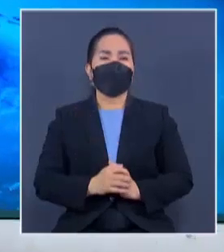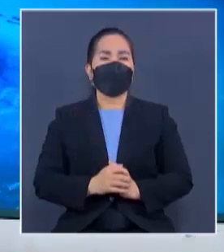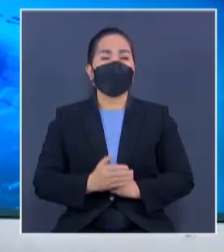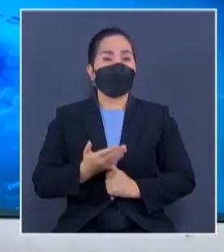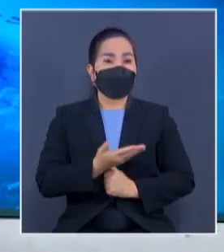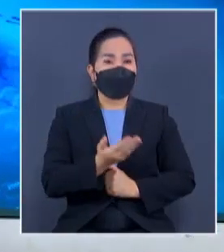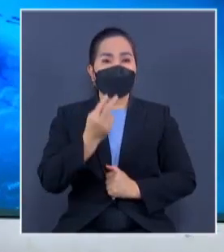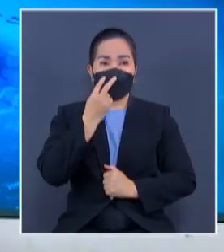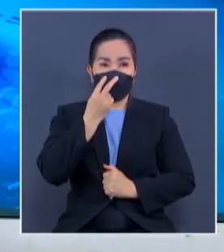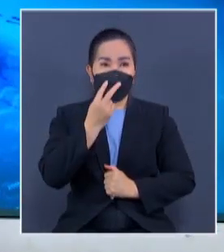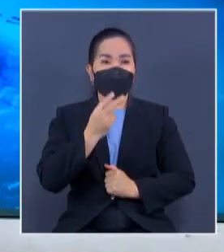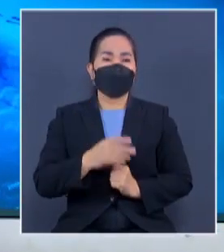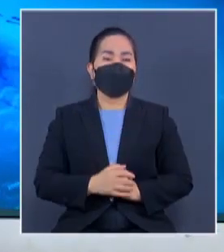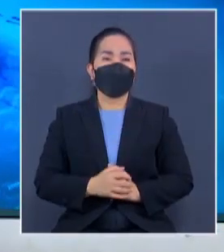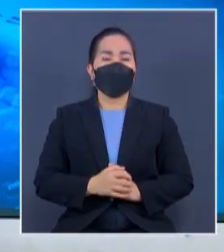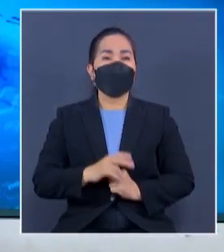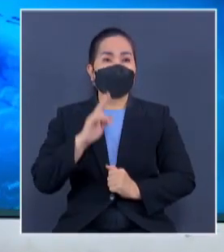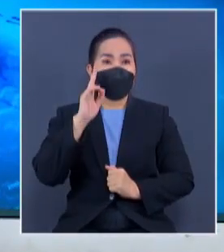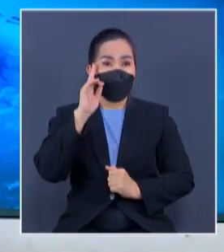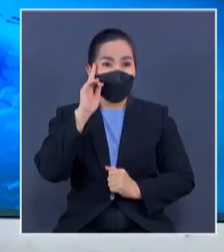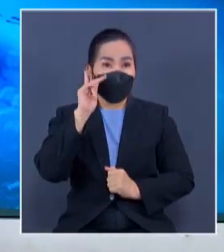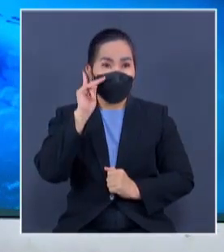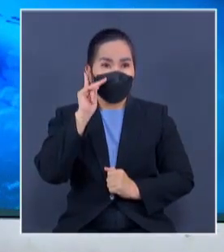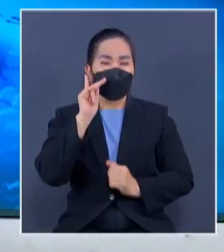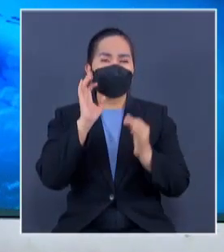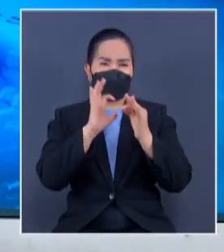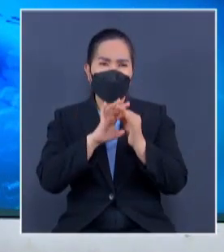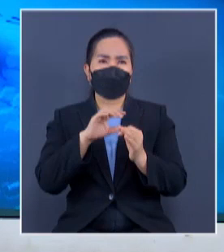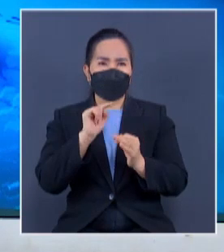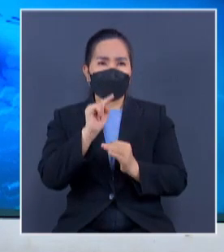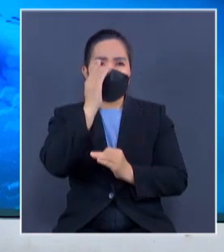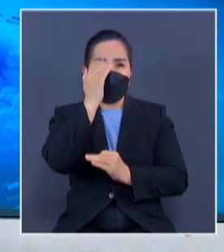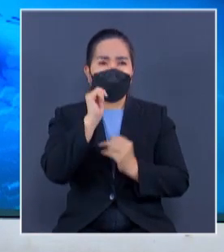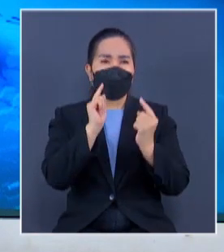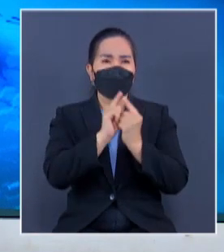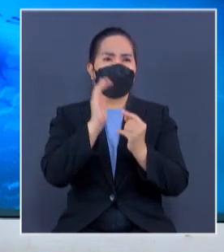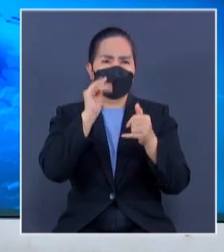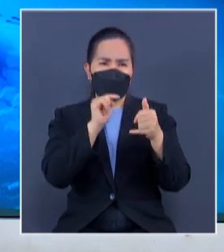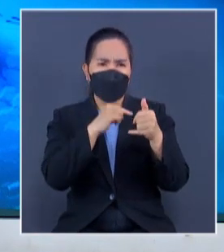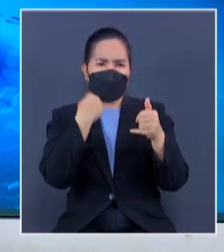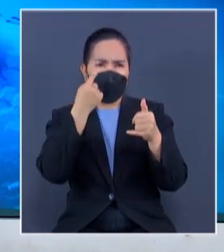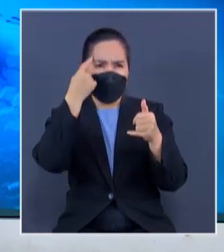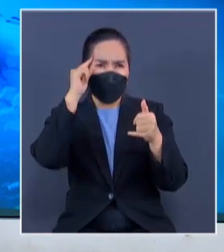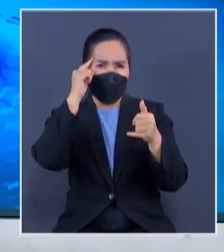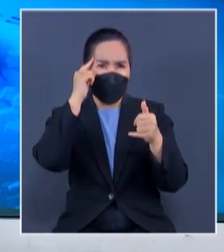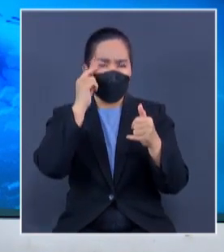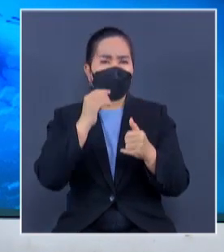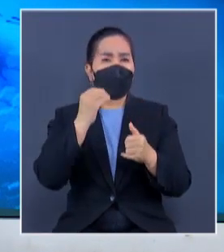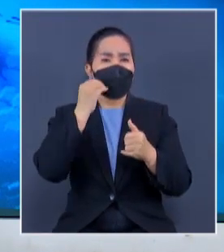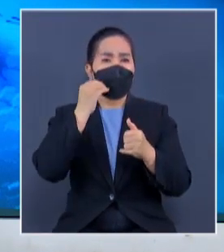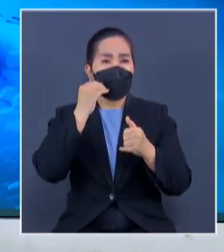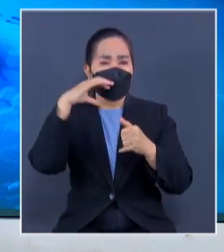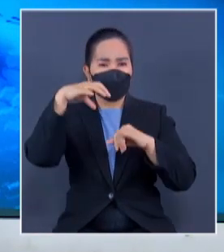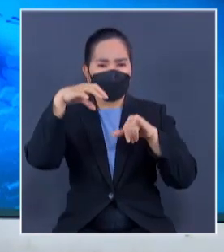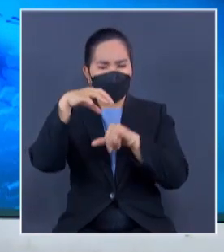คุณผู้ชมสลับอารมณ์กันหน่อยค่ะมาติดตามเรื่องนี้กันเพราะว่าจู่ๆก็มีชายเป็นใครก็ไม่รู้นะคะมานอนใต้ถุนบ้านของคนอื่นเข